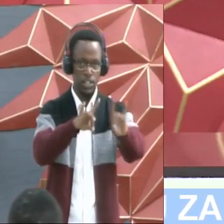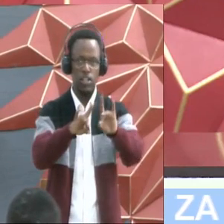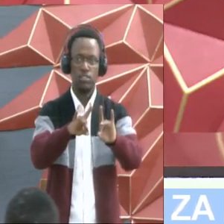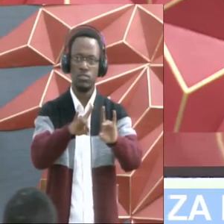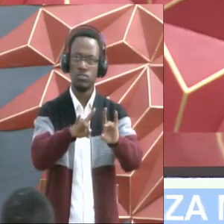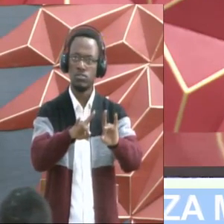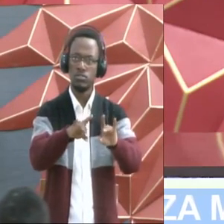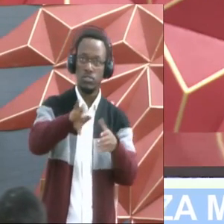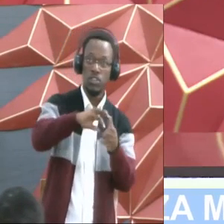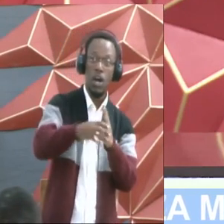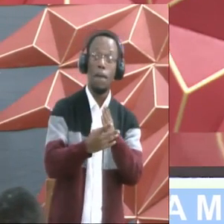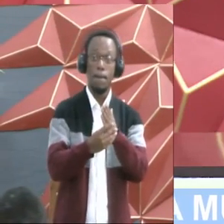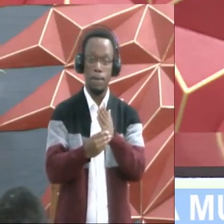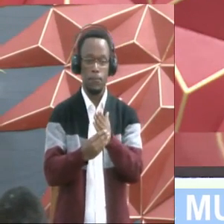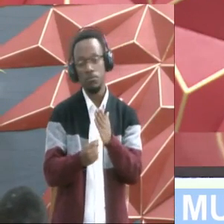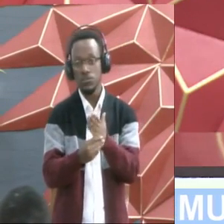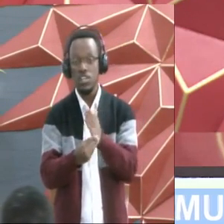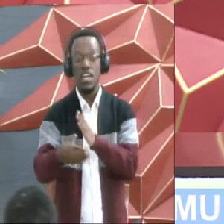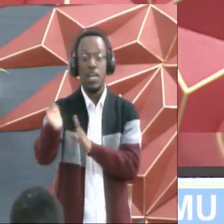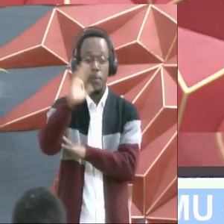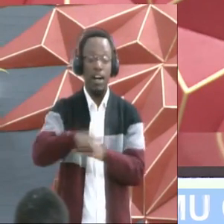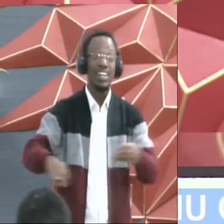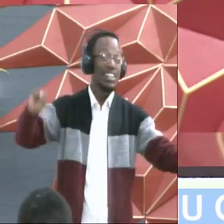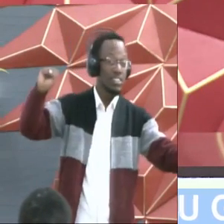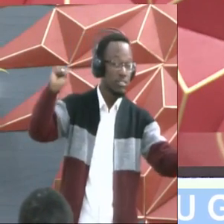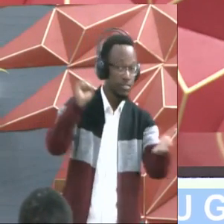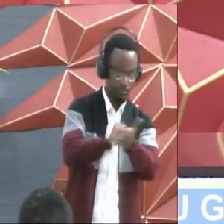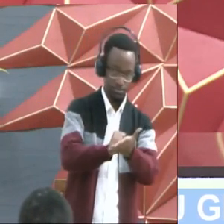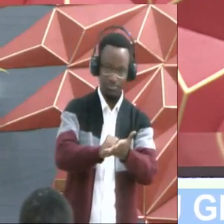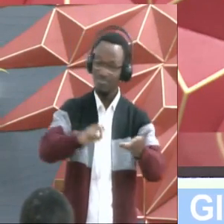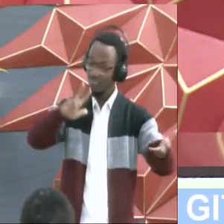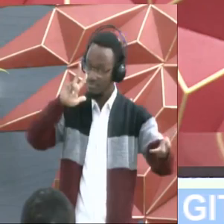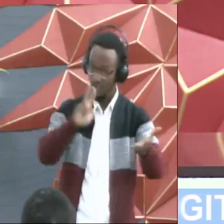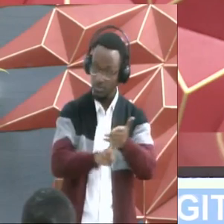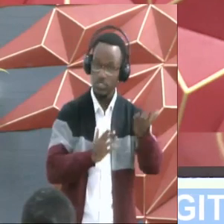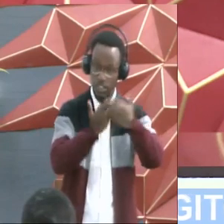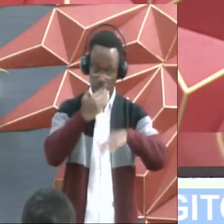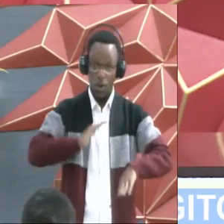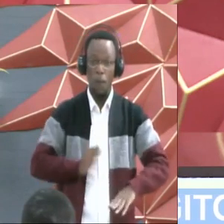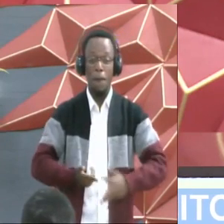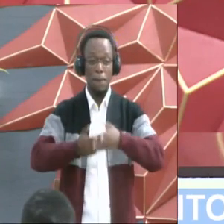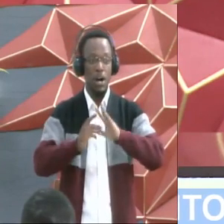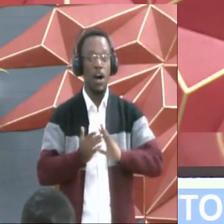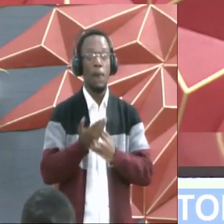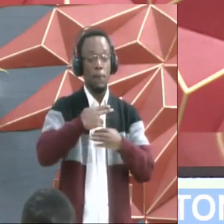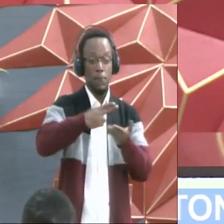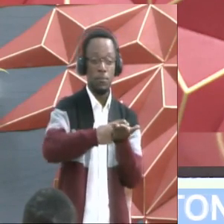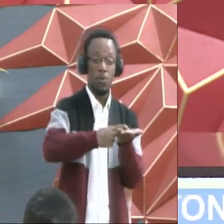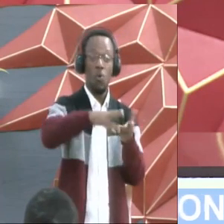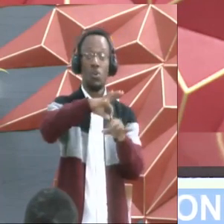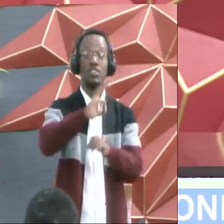amavuta kandi niyo yadushyizeho ikimenyetso itugwatiriza